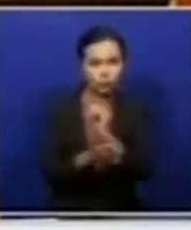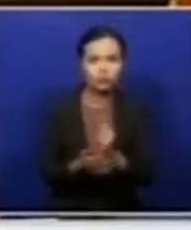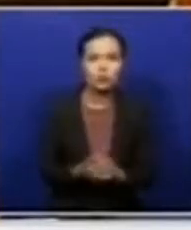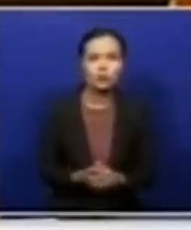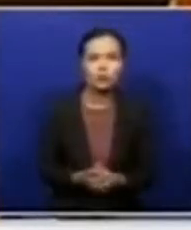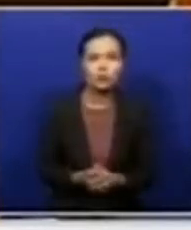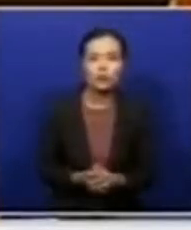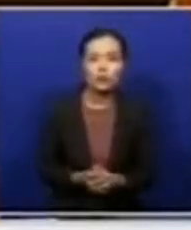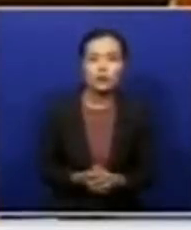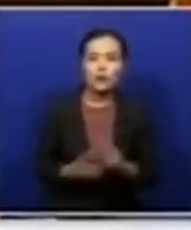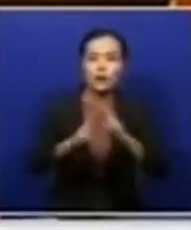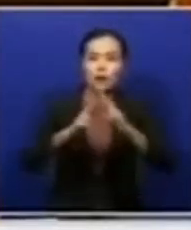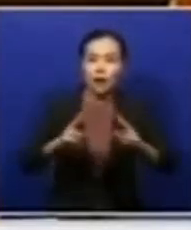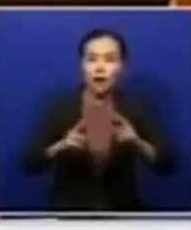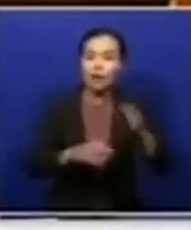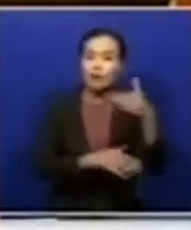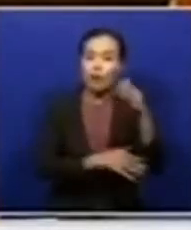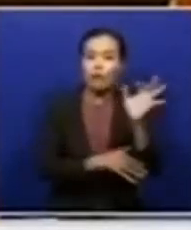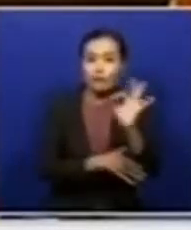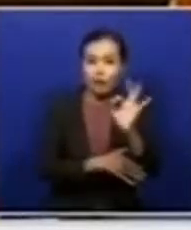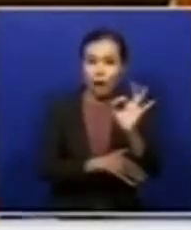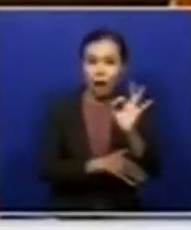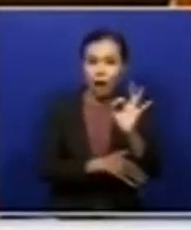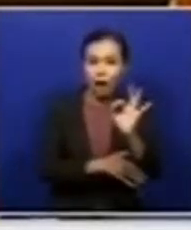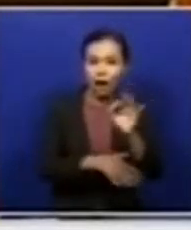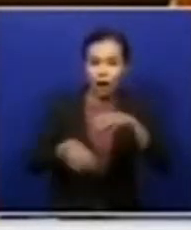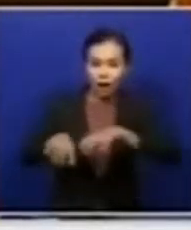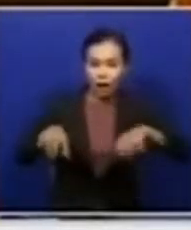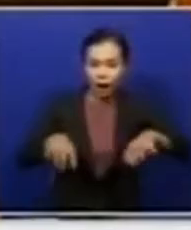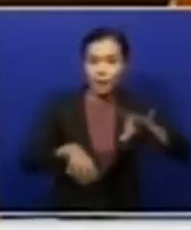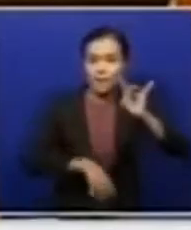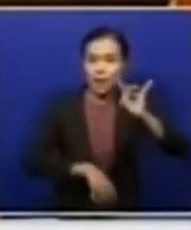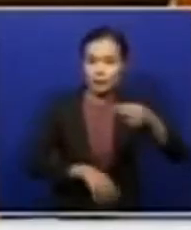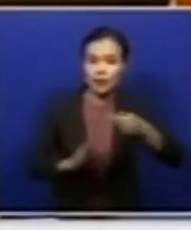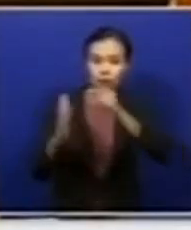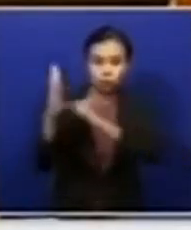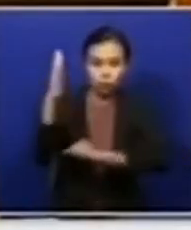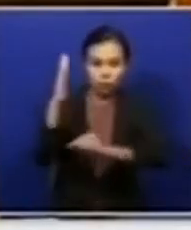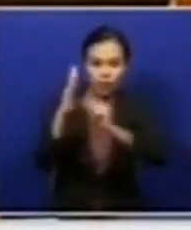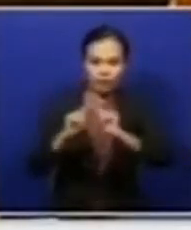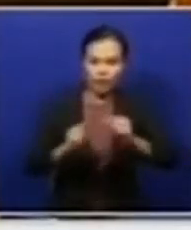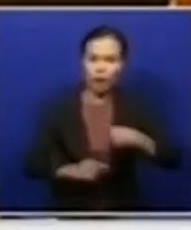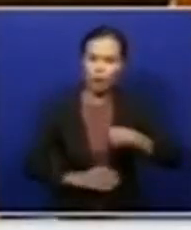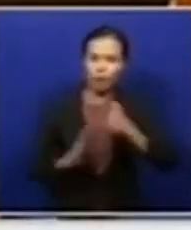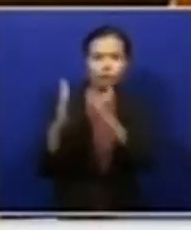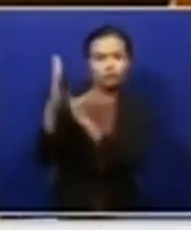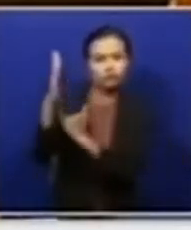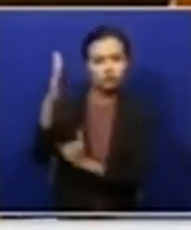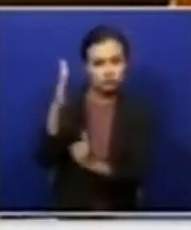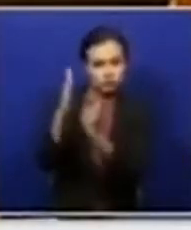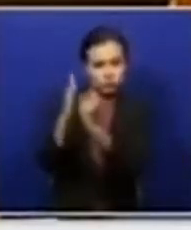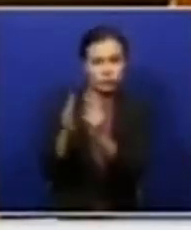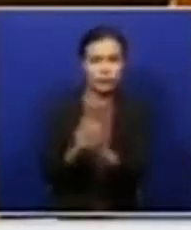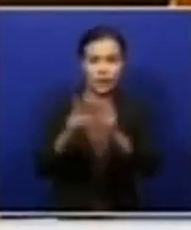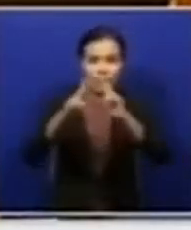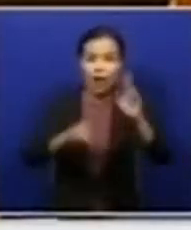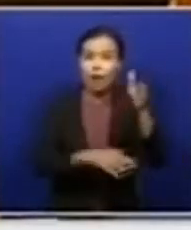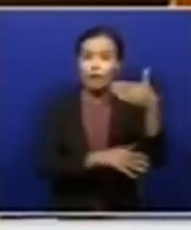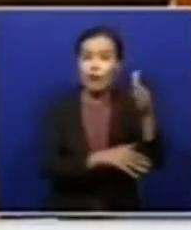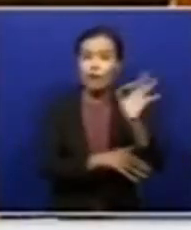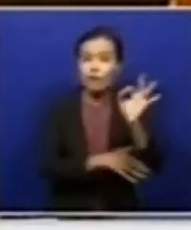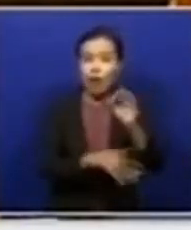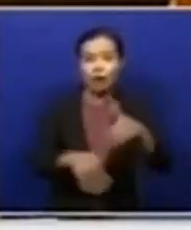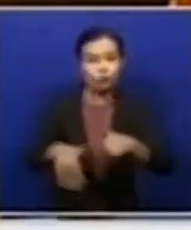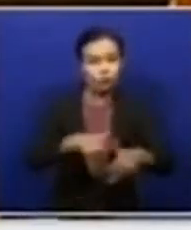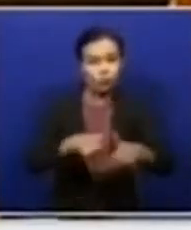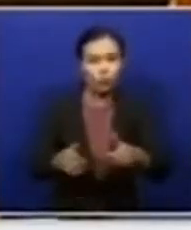านซื้อที่ร้านธงฟ้าอย่างเดียวมี 80,000 กว่าแห่งครับทั่วประเทศแต่ผมลงพื้นที่ไปครับร้านไหนไม่ได้ธงฟ้าที่อยู่ในชุมชนเ